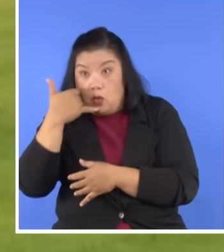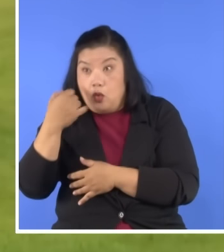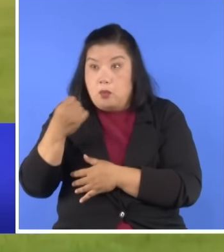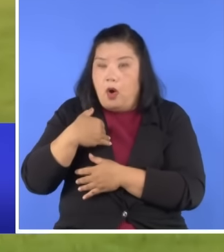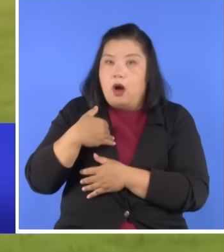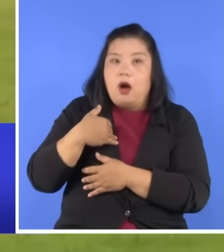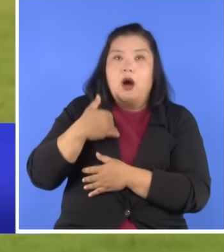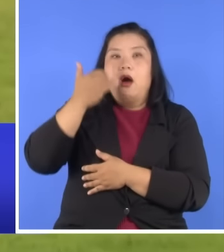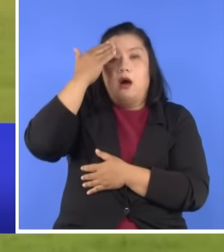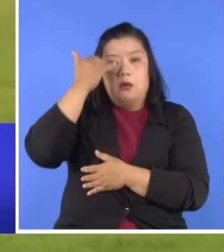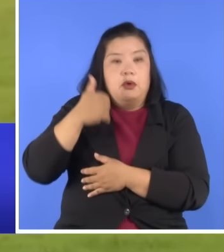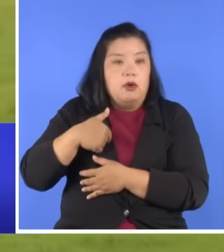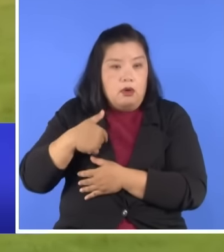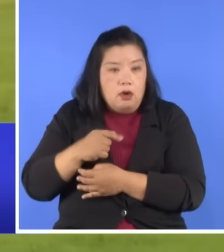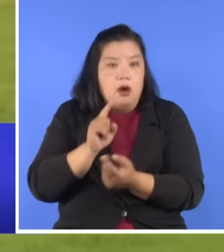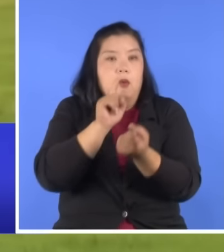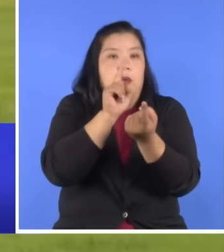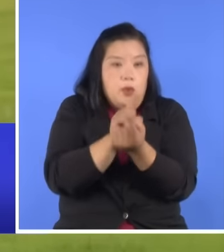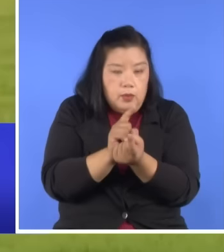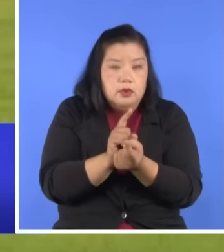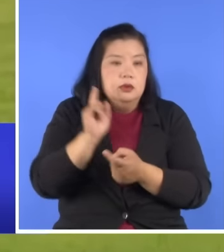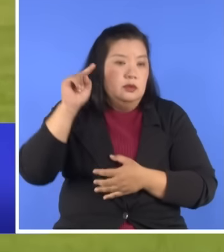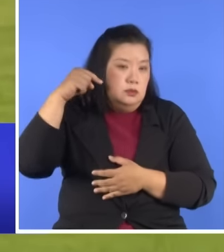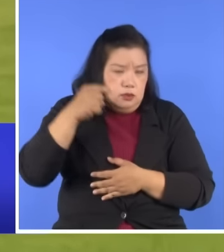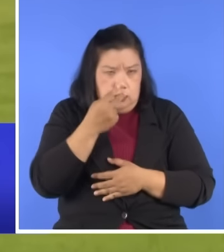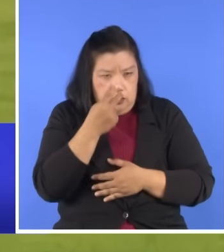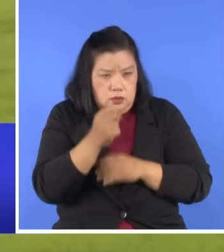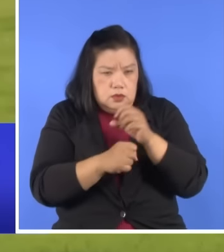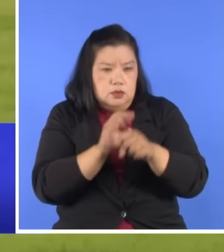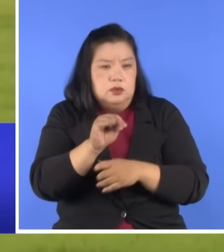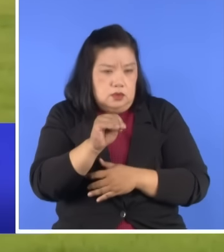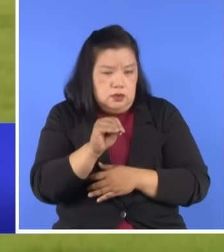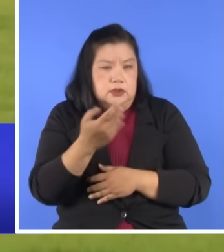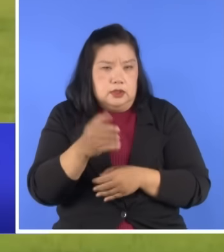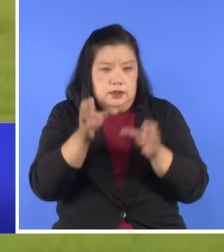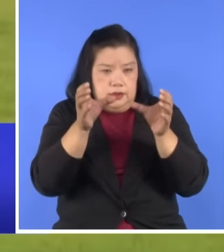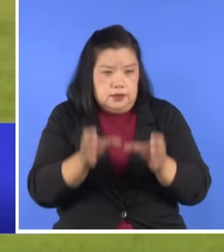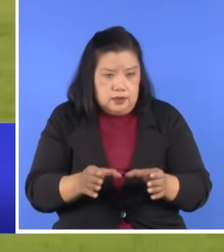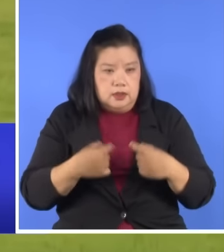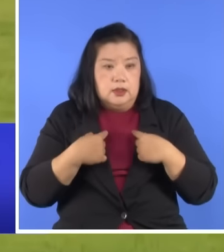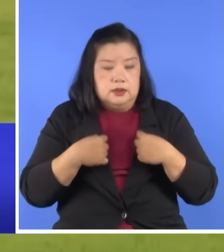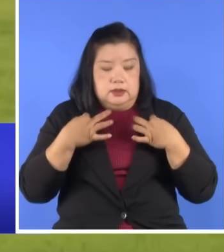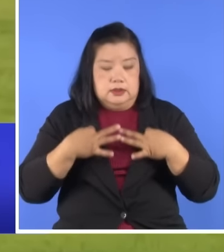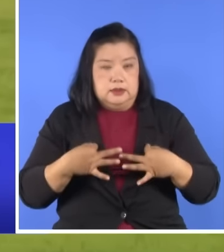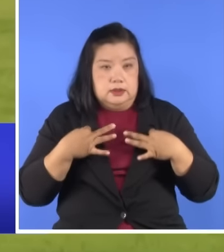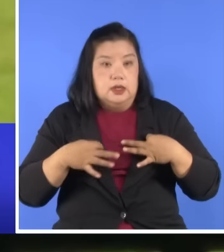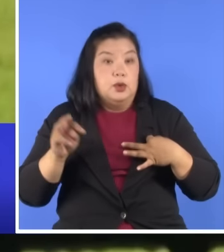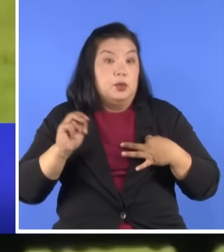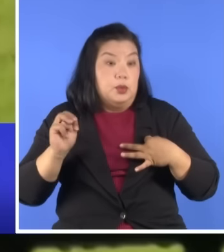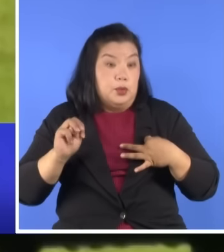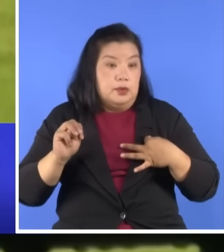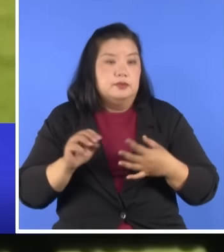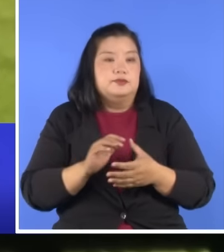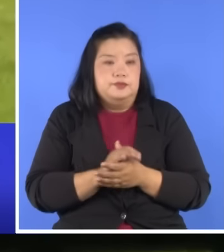ราชภัฏศรีสะเกษค่ะผู้หญิงคนนี้อายุประมาณ 40ปีสวมกางเกงขายาวเสื้อสายเดี่ยวสีม่วงยืนอยู่กลาง